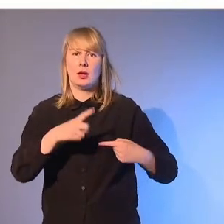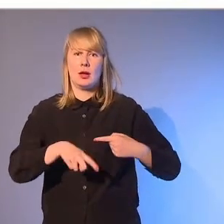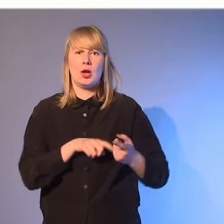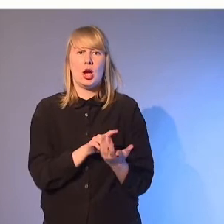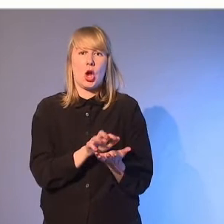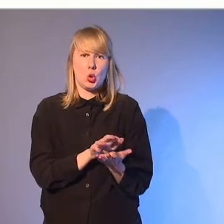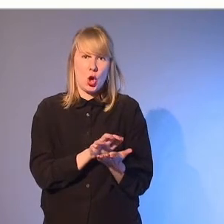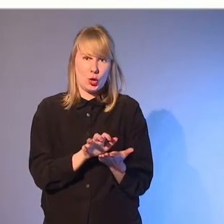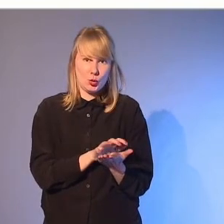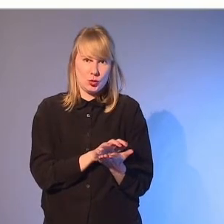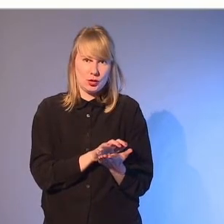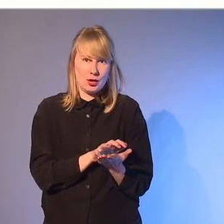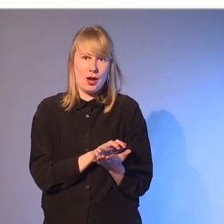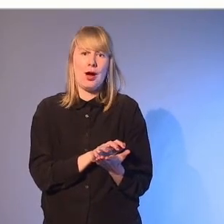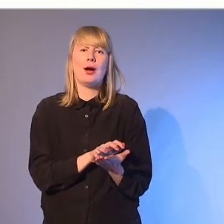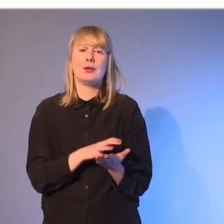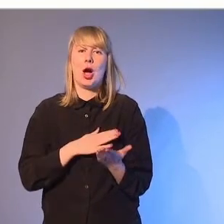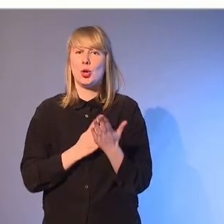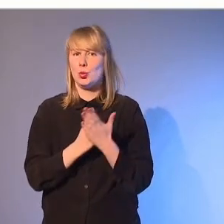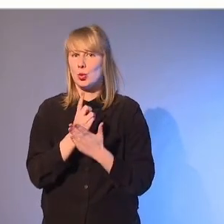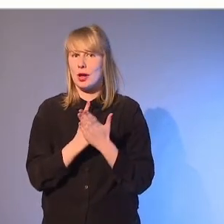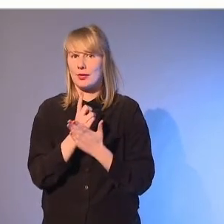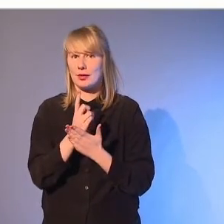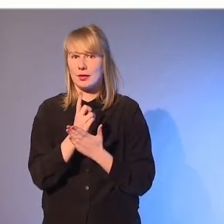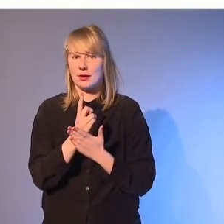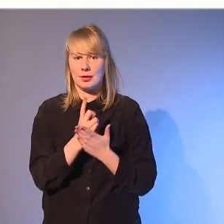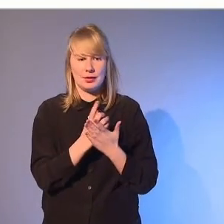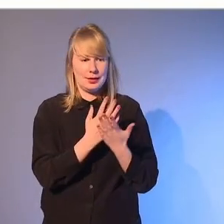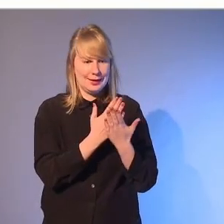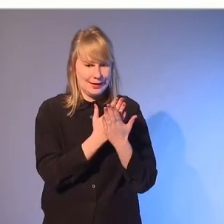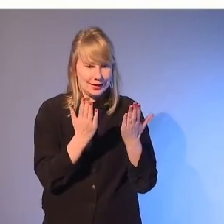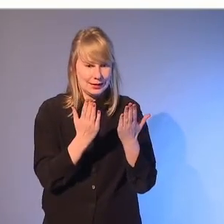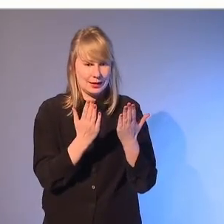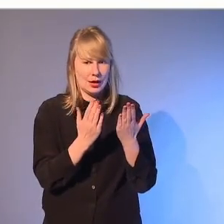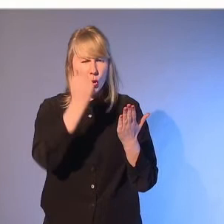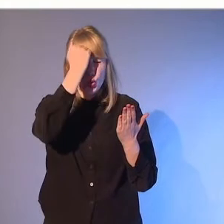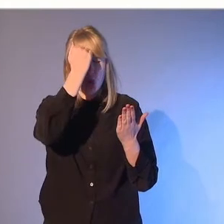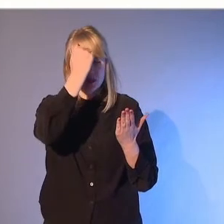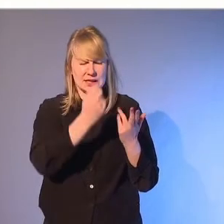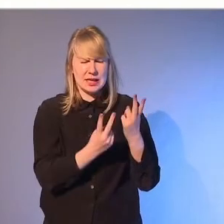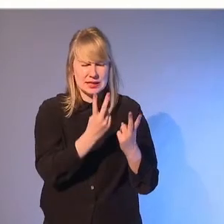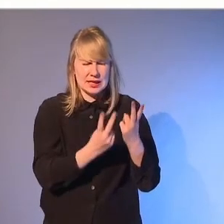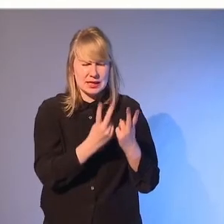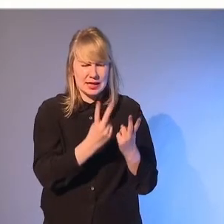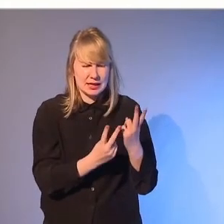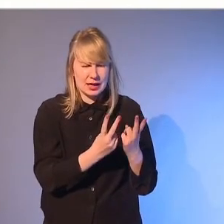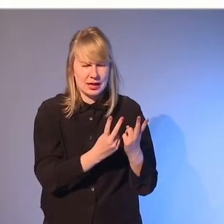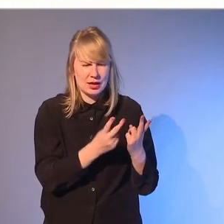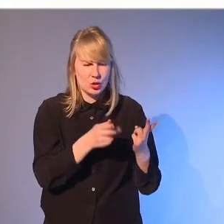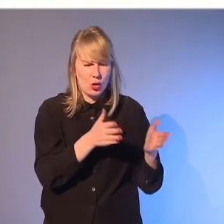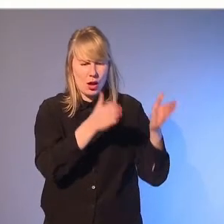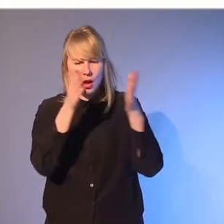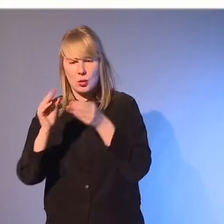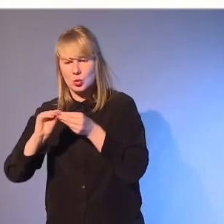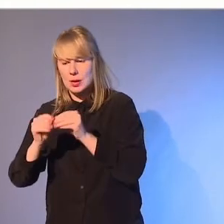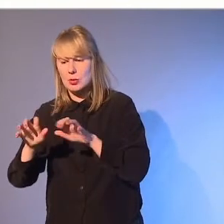kalkulatoren, som da gir en mulighet til å gå over fra rene hukommelsesregnestykker til problemløsning.